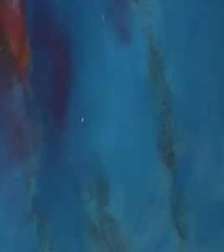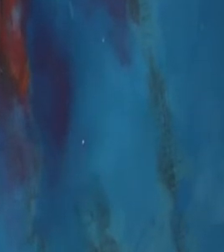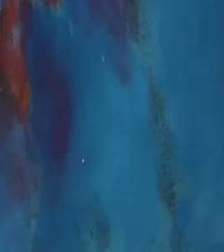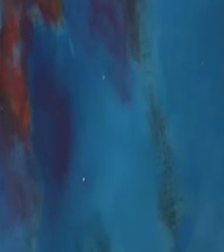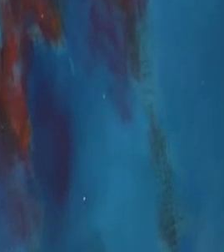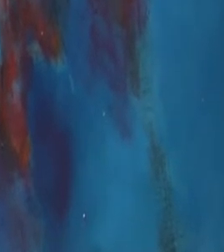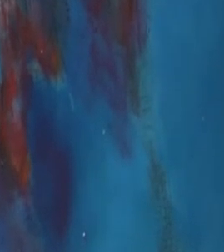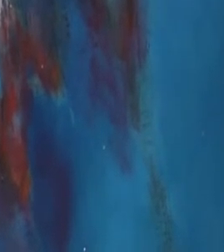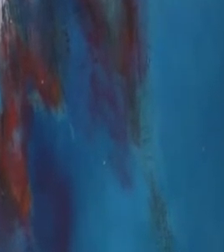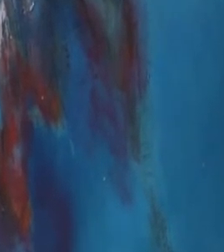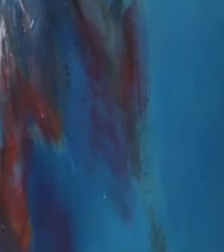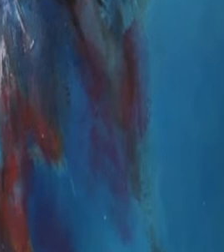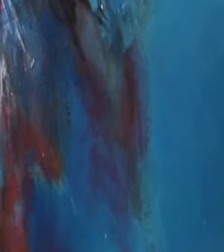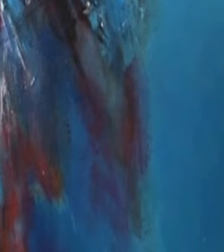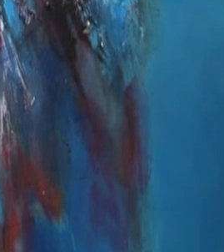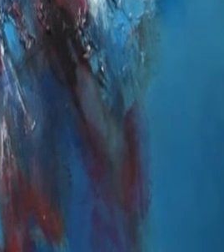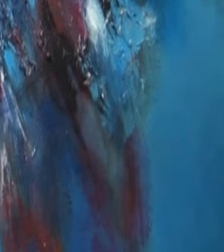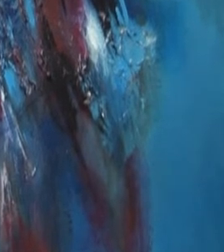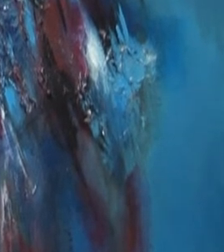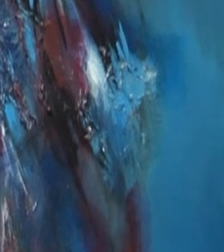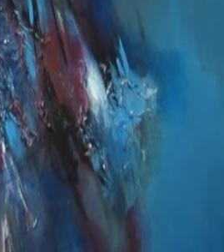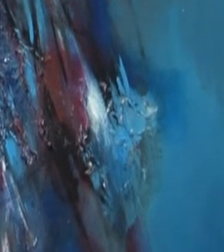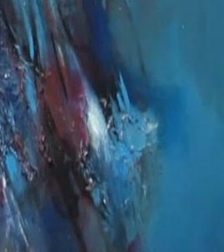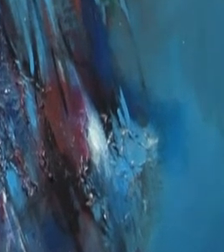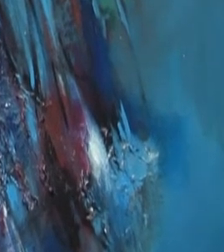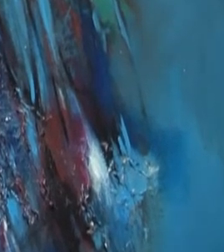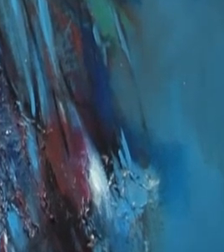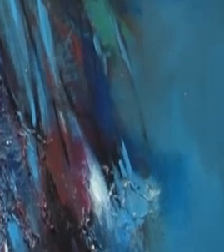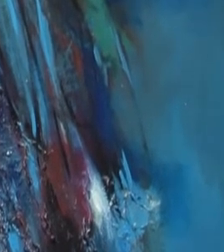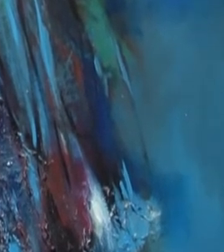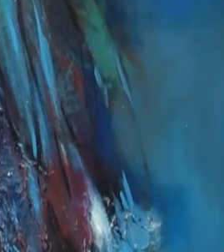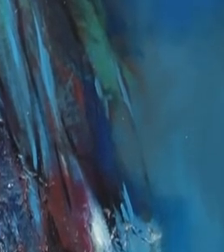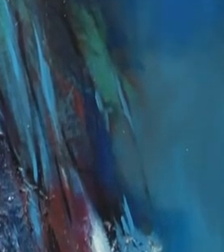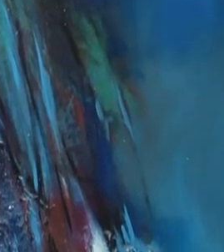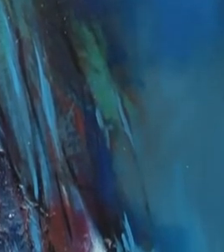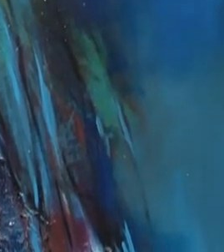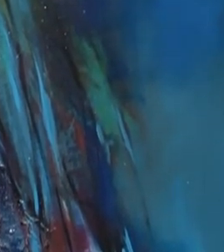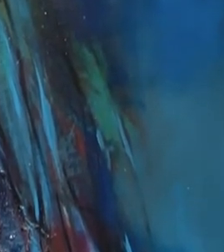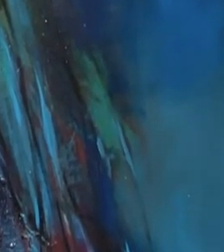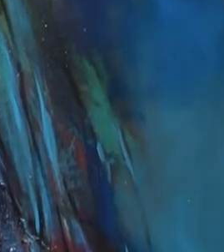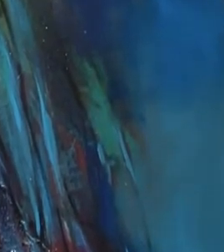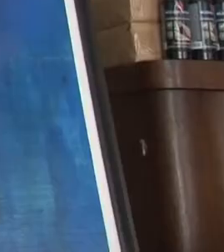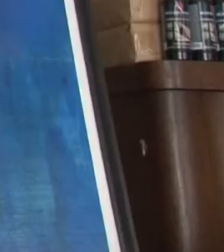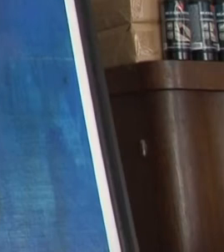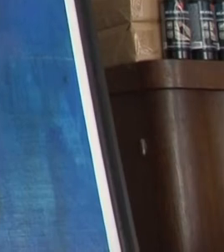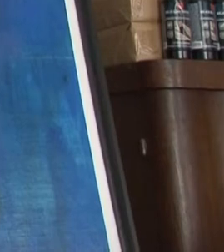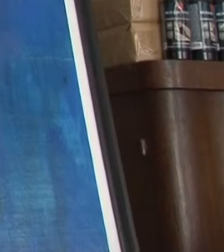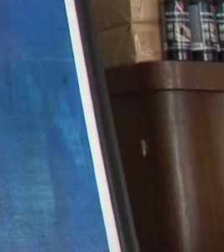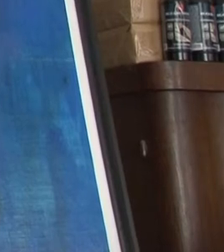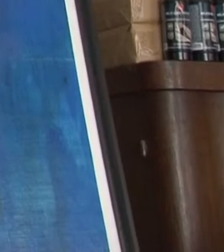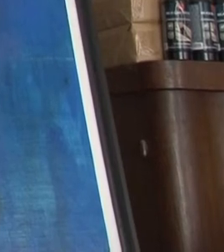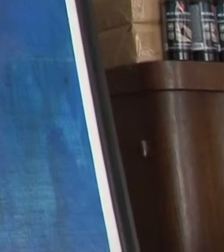materii malarskiej sensu stricte. Posługując się nią, tworzy na swoich płótnach nieistniejące pustki, ulotne, czasem przymglone dale,